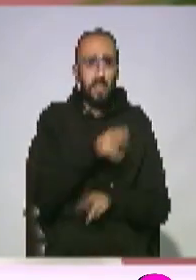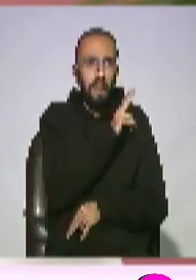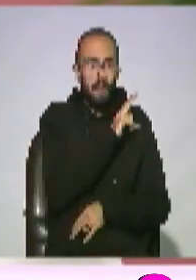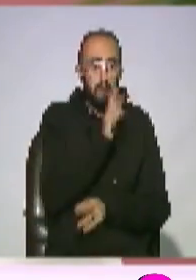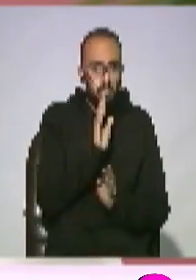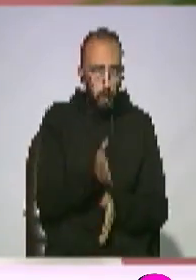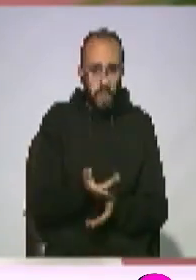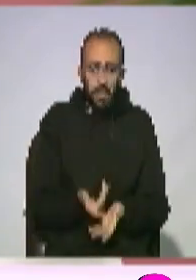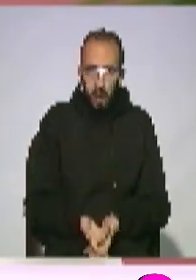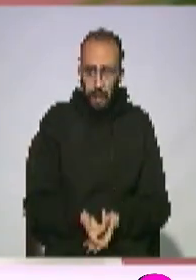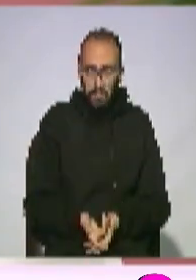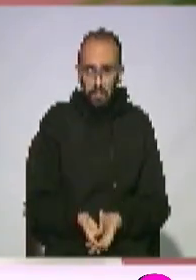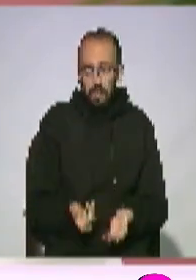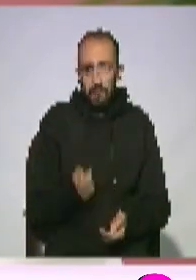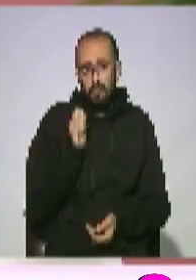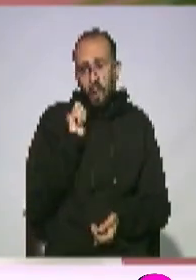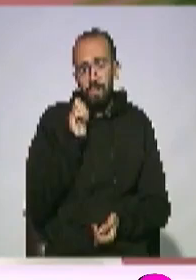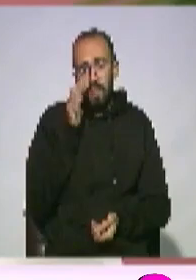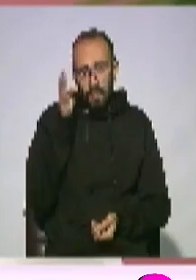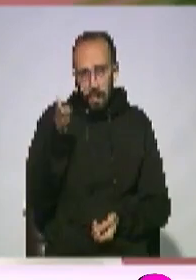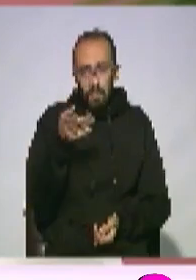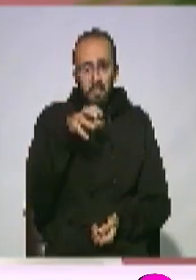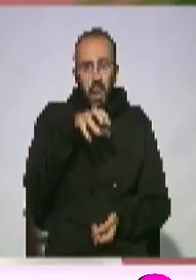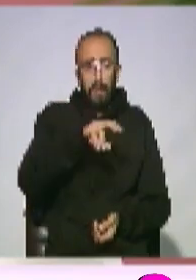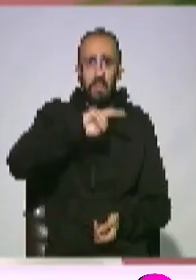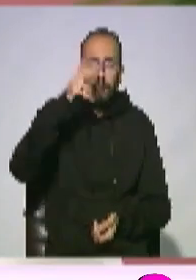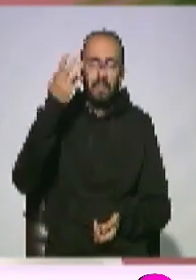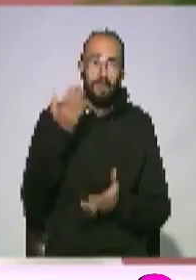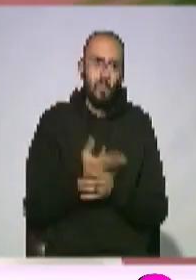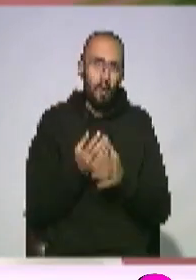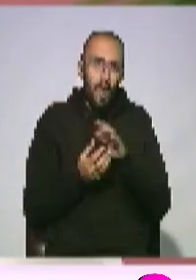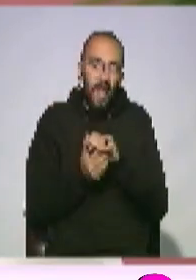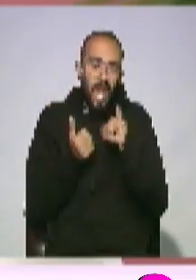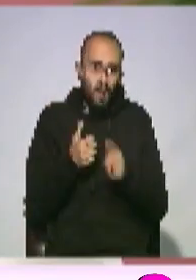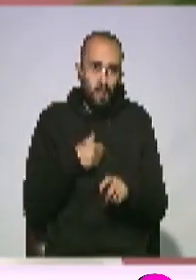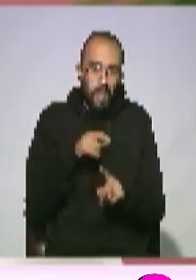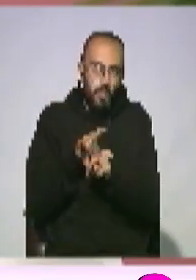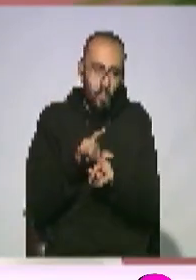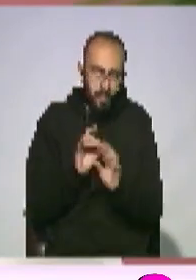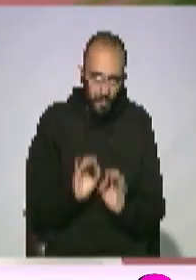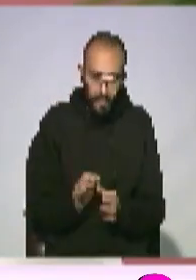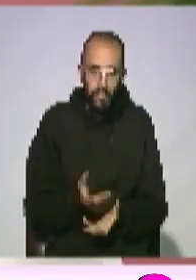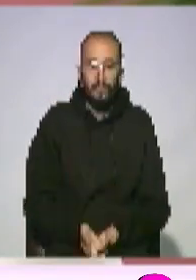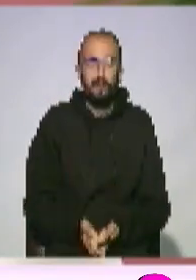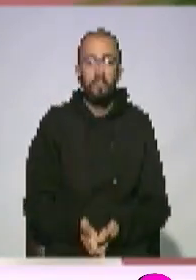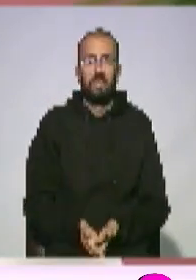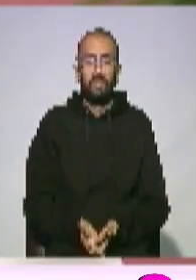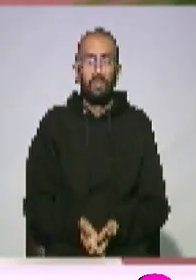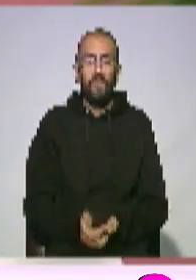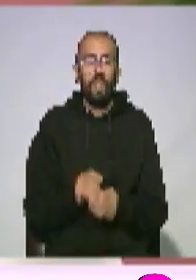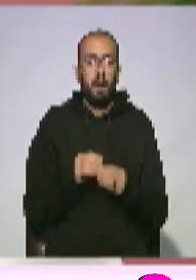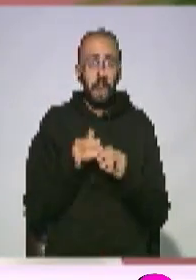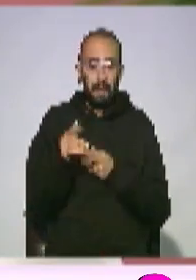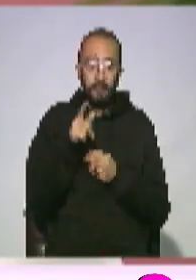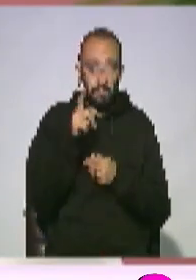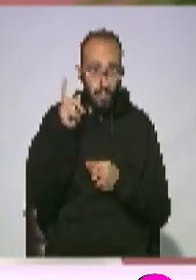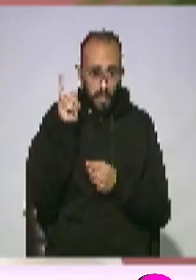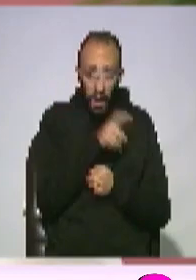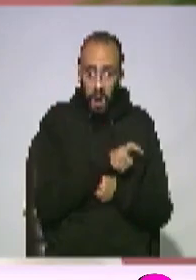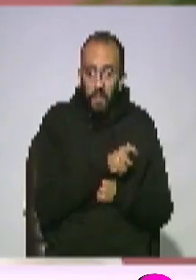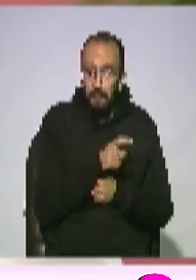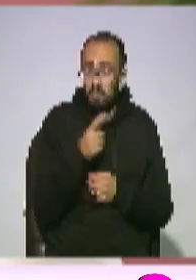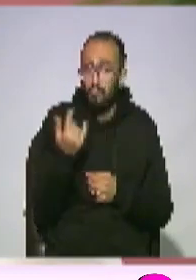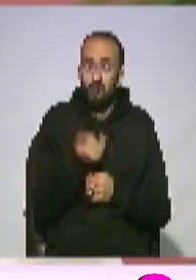بيغترب عن أسرته، بيروح محافظة تانية ومدينة تانية عشان يدخل كلية معينة، فبالتالي بيبتعد عن أسرته